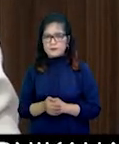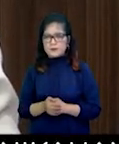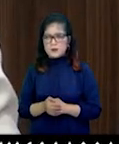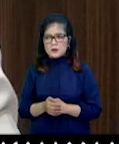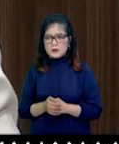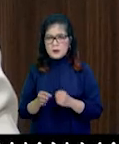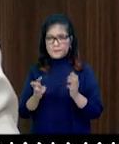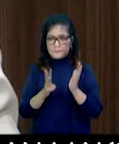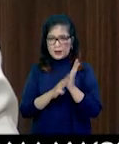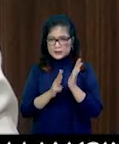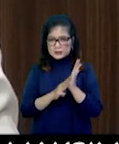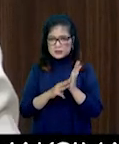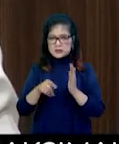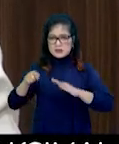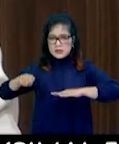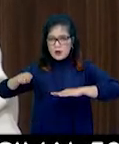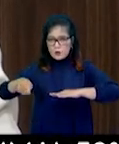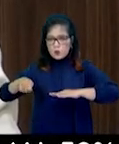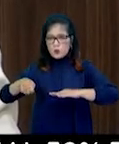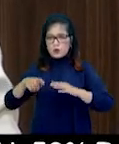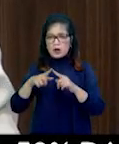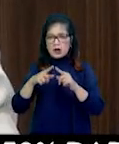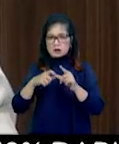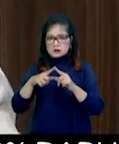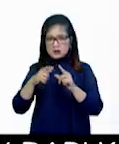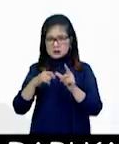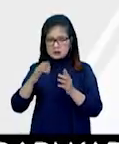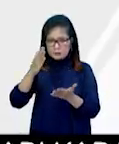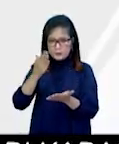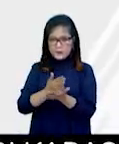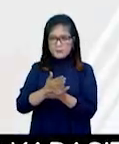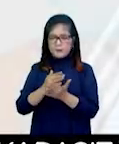memperbaiki putusan pengadilan tingkat banding.